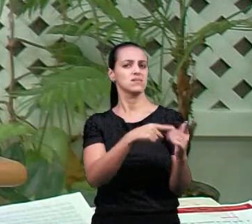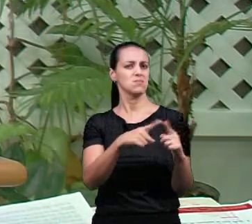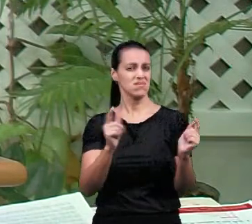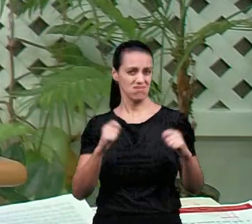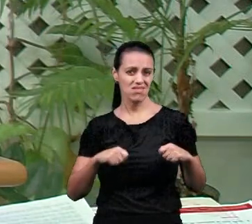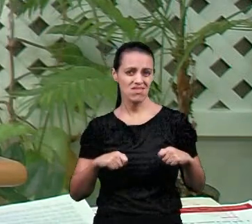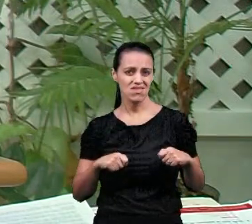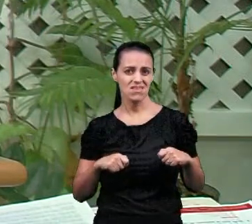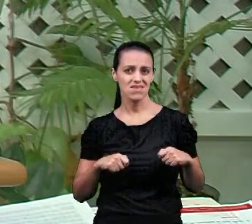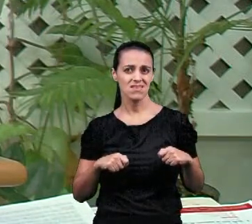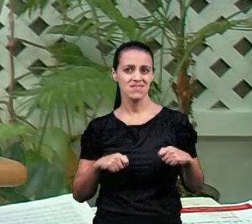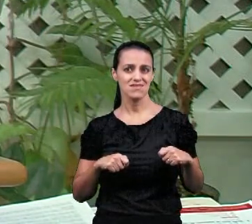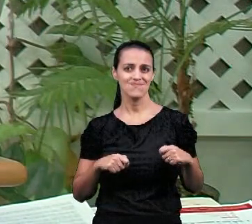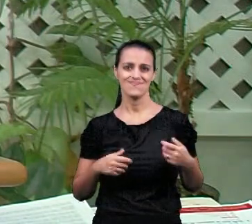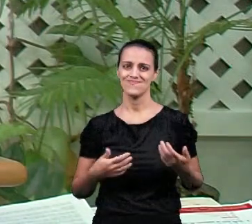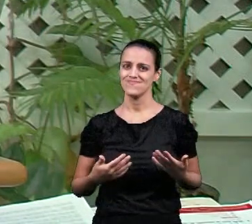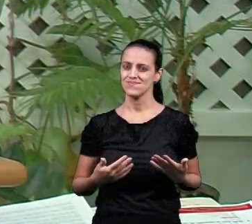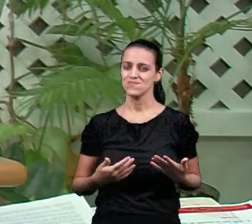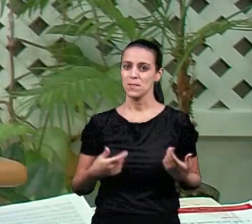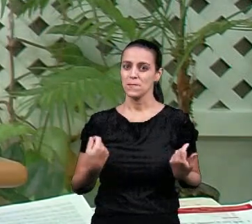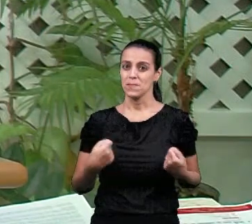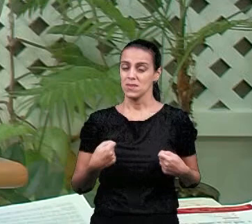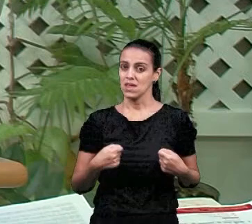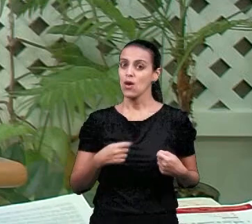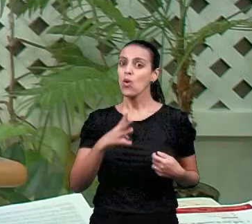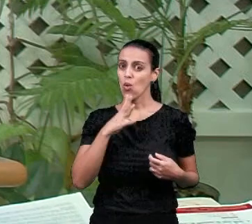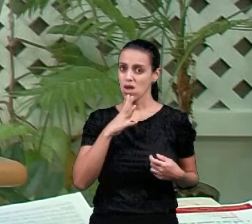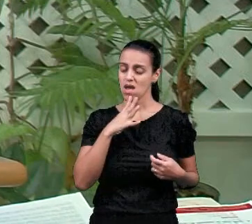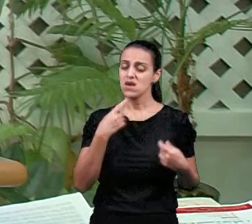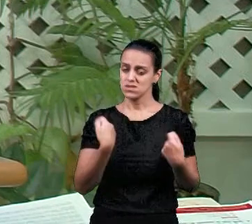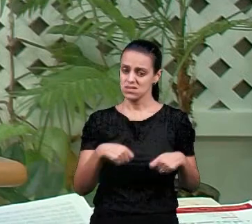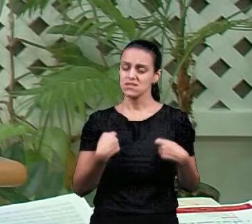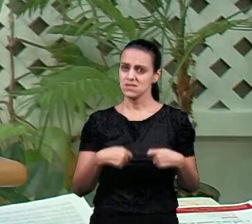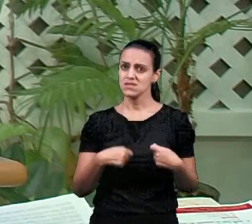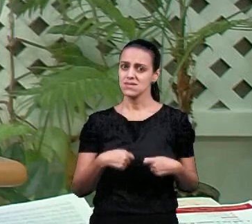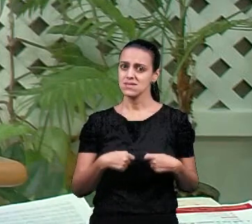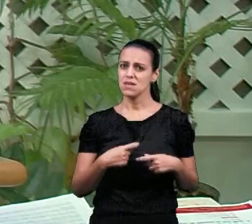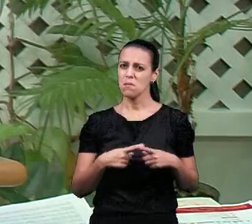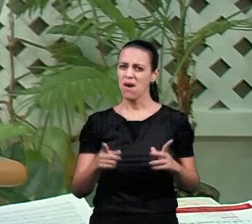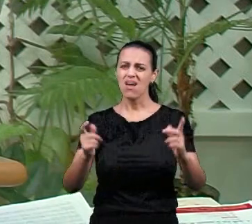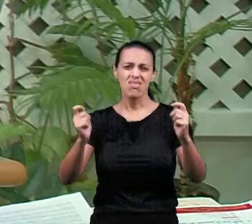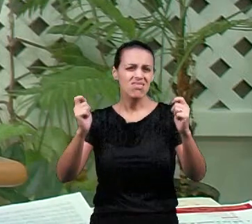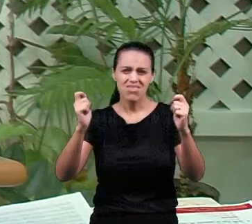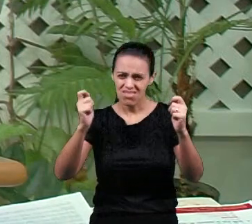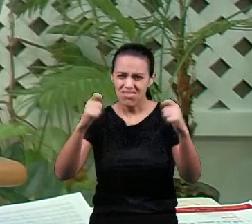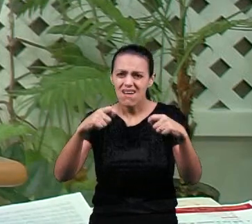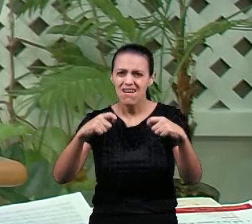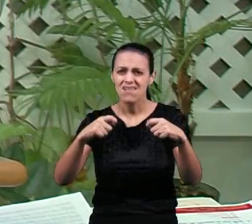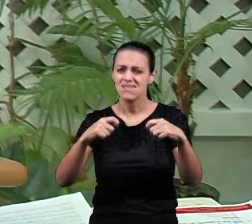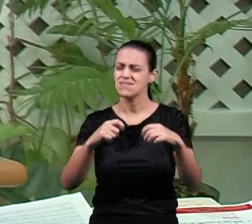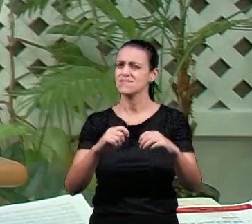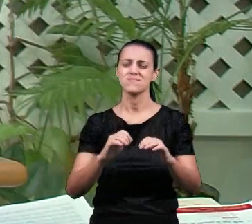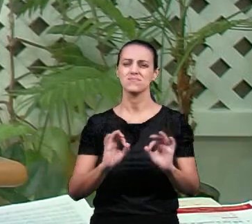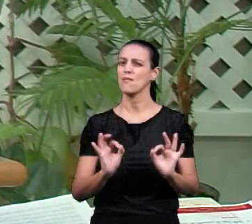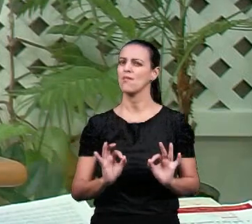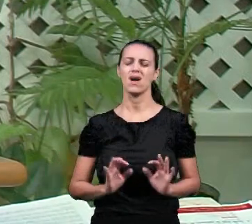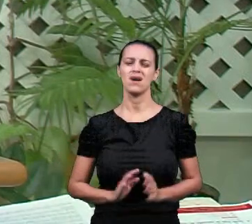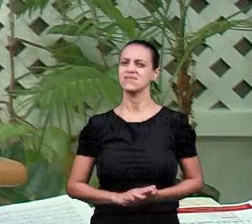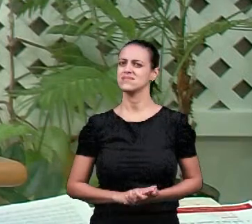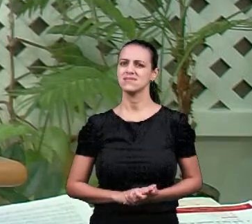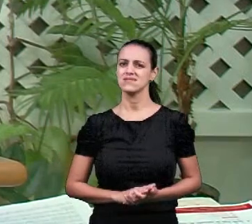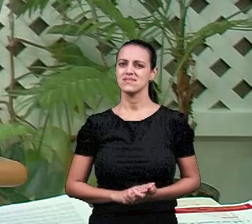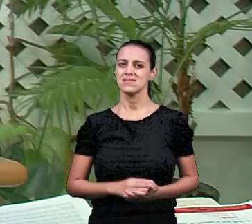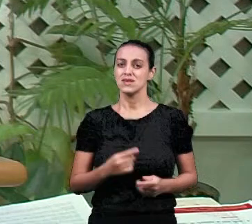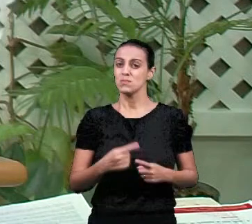mais ça, c'est pas suffisant. La connaissance de la parole est un besoin, mais ce n'est pas suffisant. Parce que ces hommes, ils connaissaient